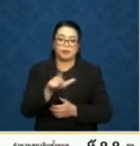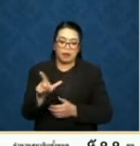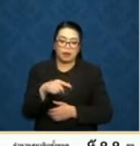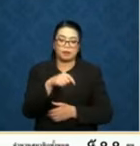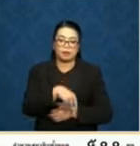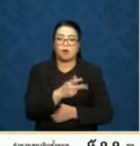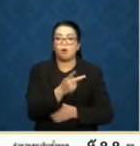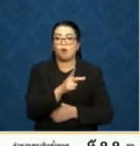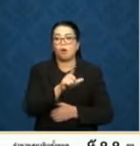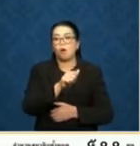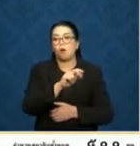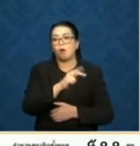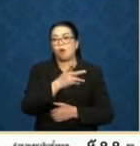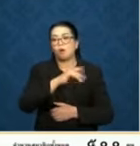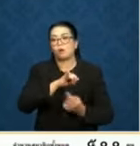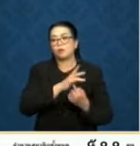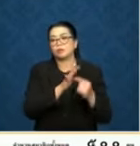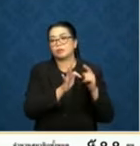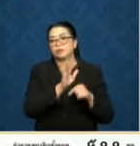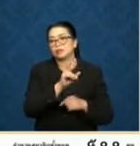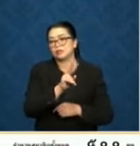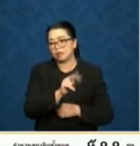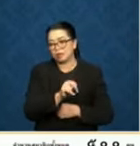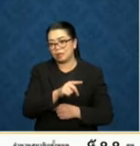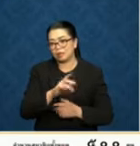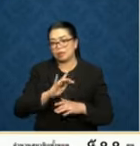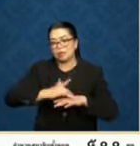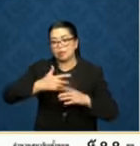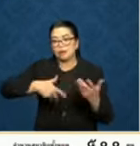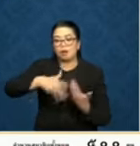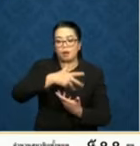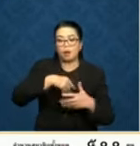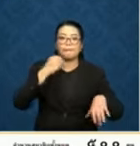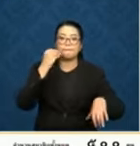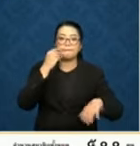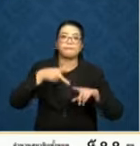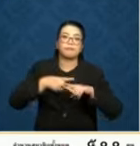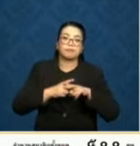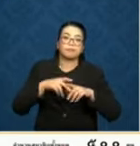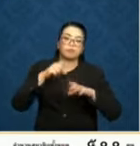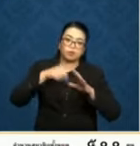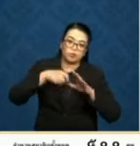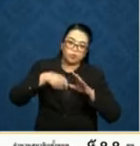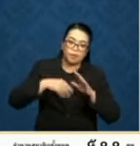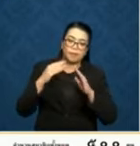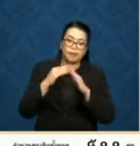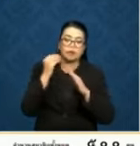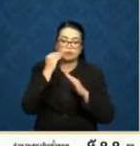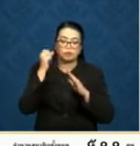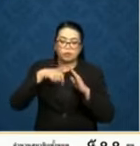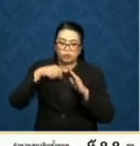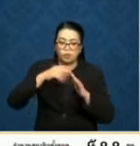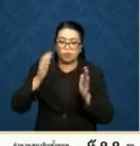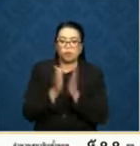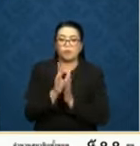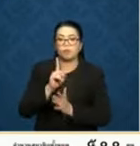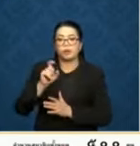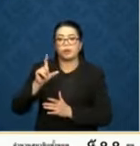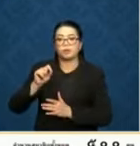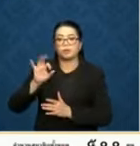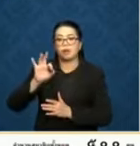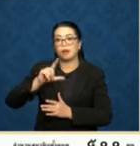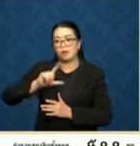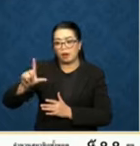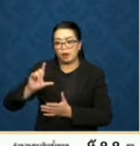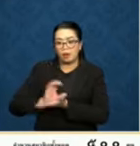า งบปรับปรง ซ้อมแซม สภาพแทร้อมในป 68เรามีอยู่ 129 ล้านบาท ครั่านประธาน คร